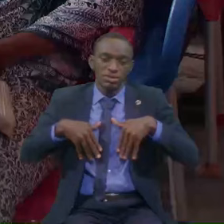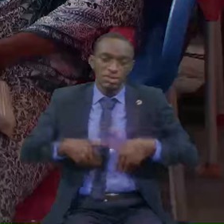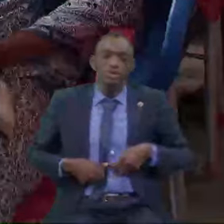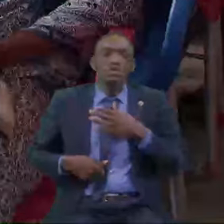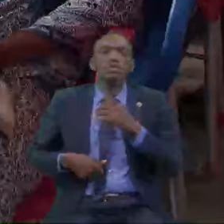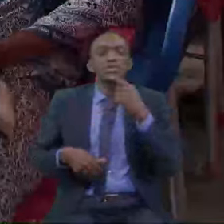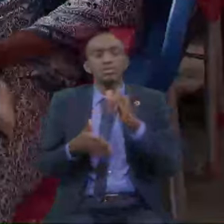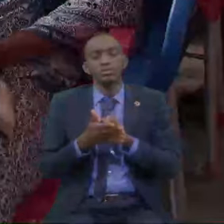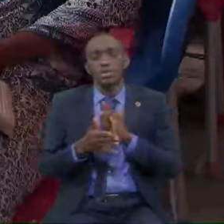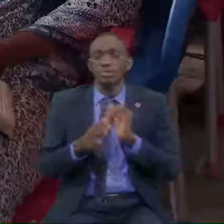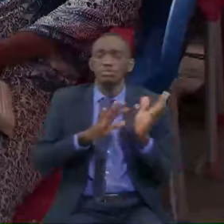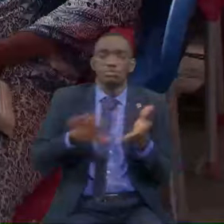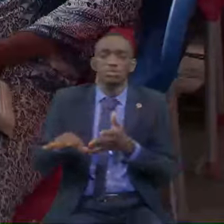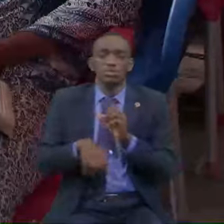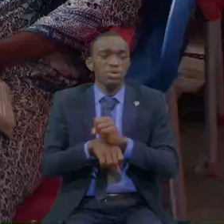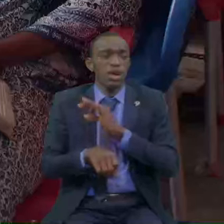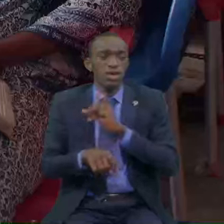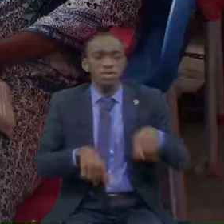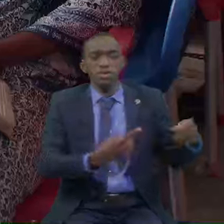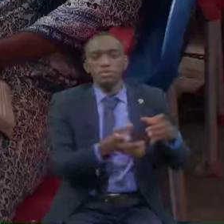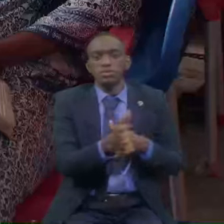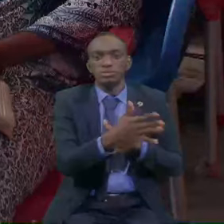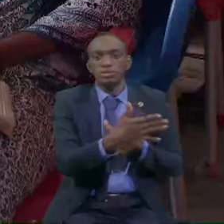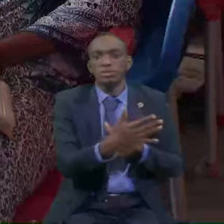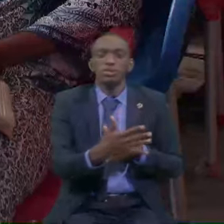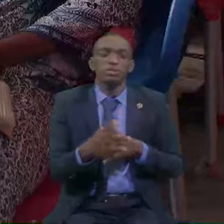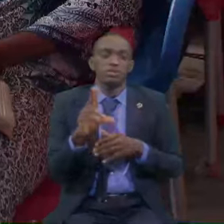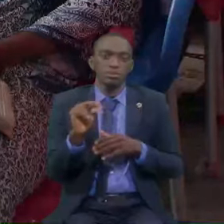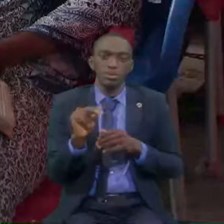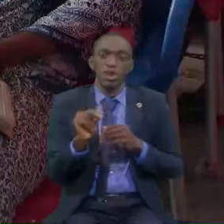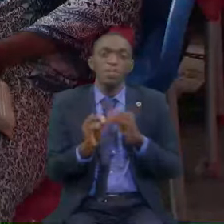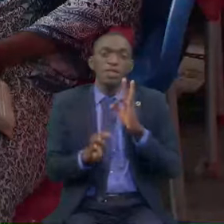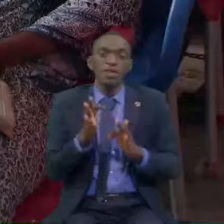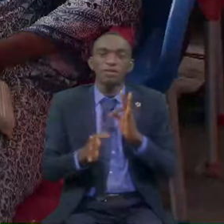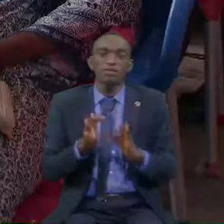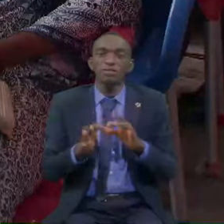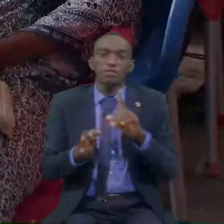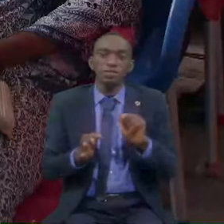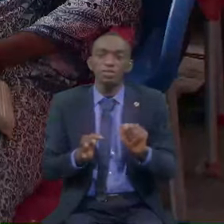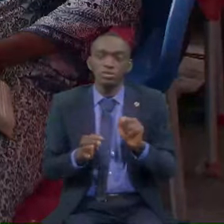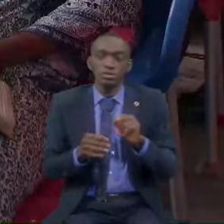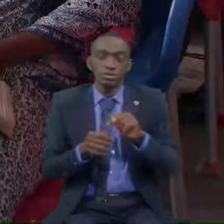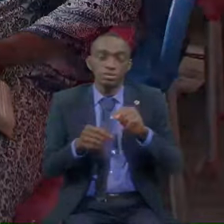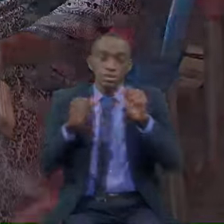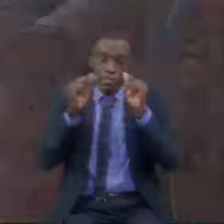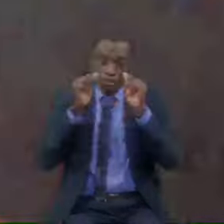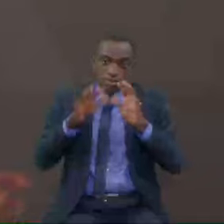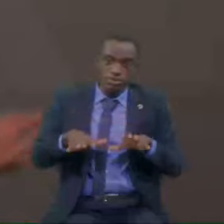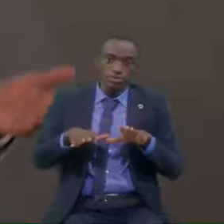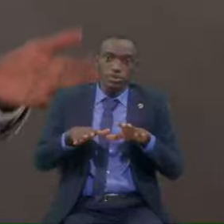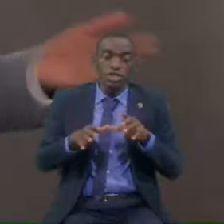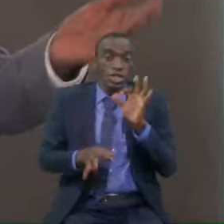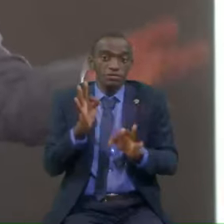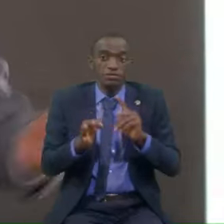tu dis, ah, je vais pécher. Si l'esprit revient encore, tu ne vas